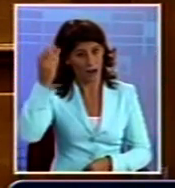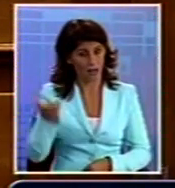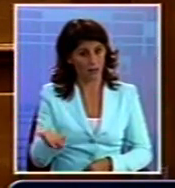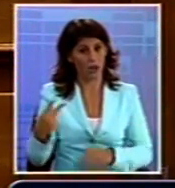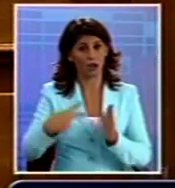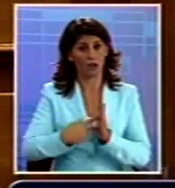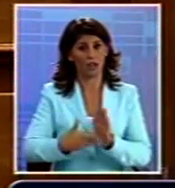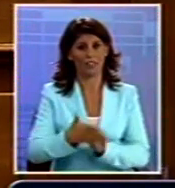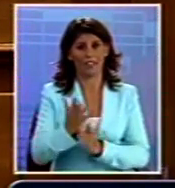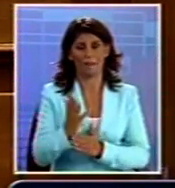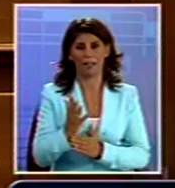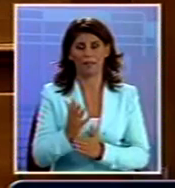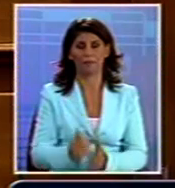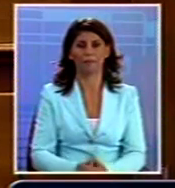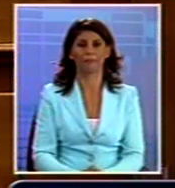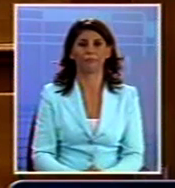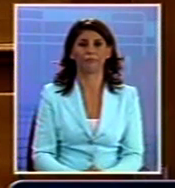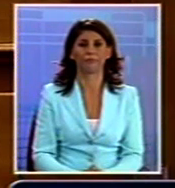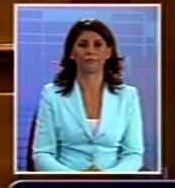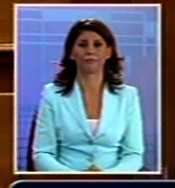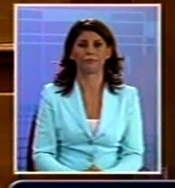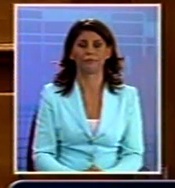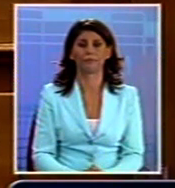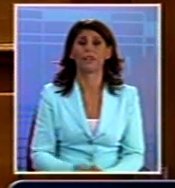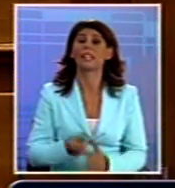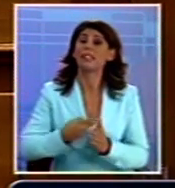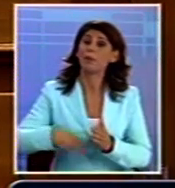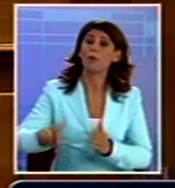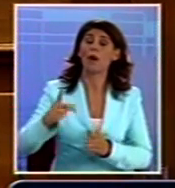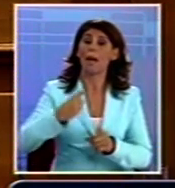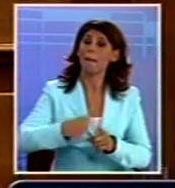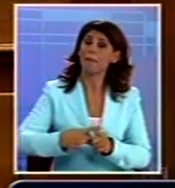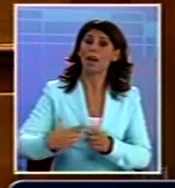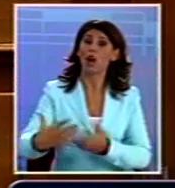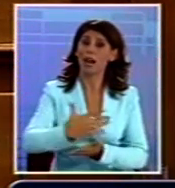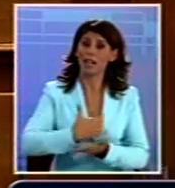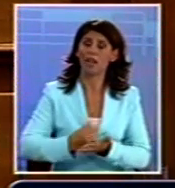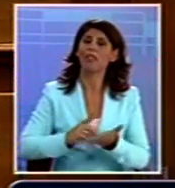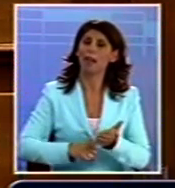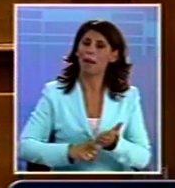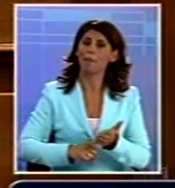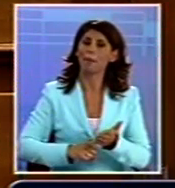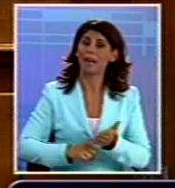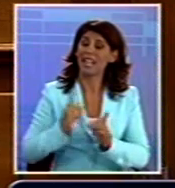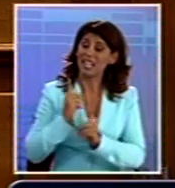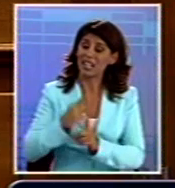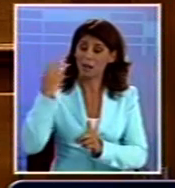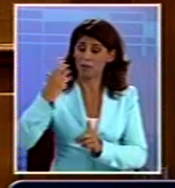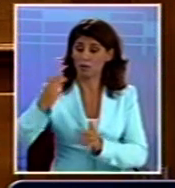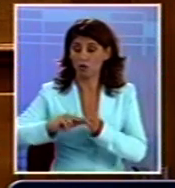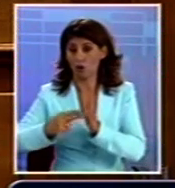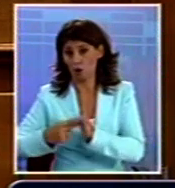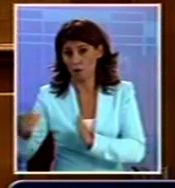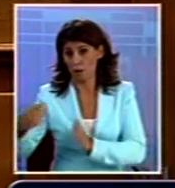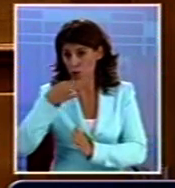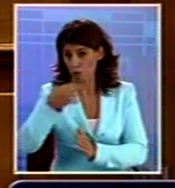το 2015. Τα περισσότερα επιπλέον έσοδα θα έπρεπε οι οικονομολόγοι του να το πούν